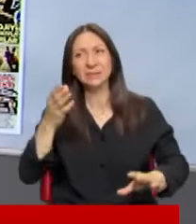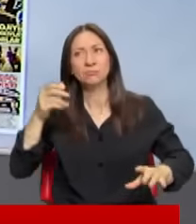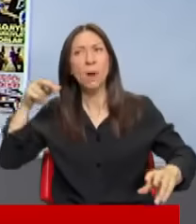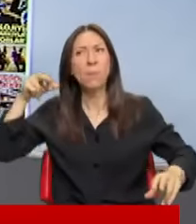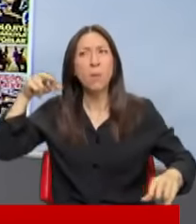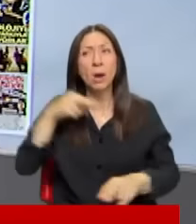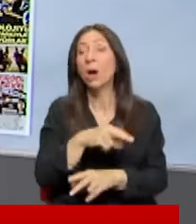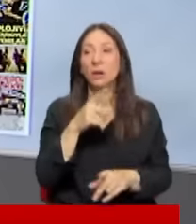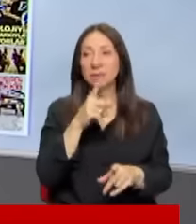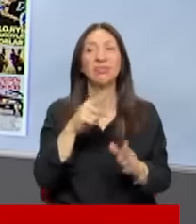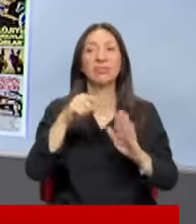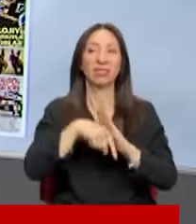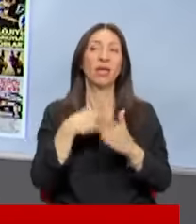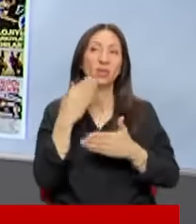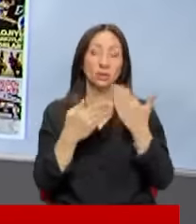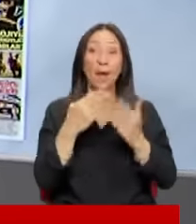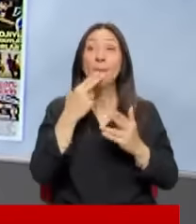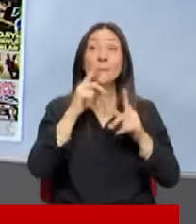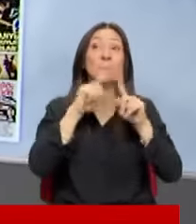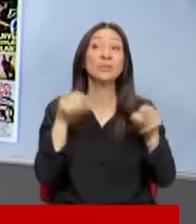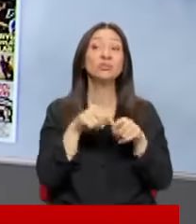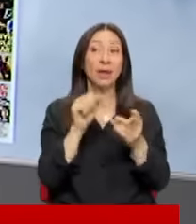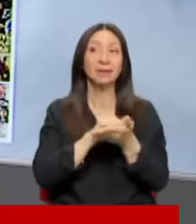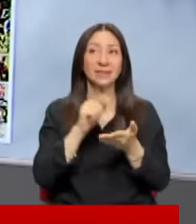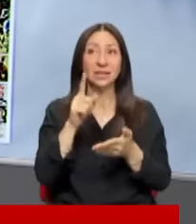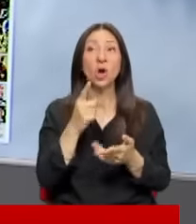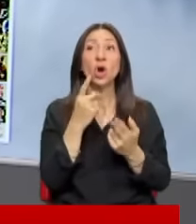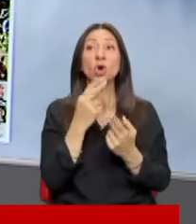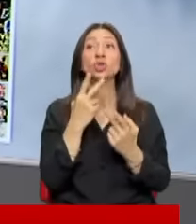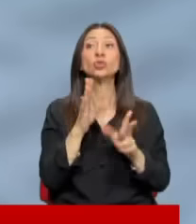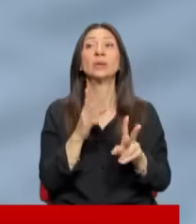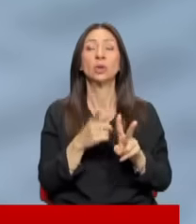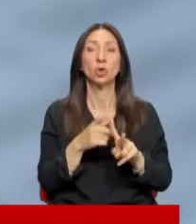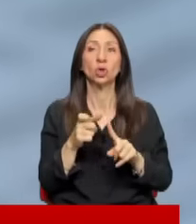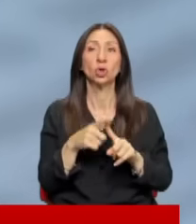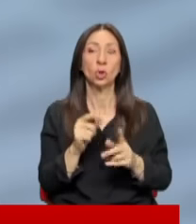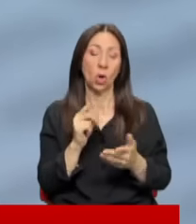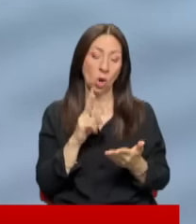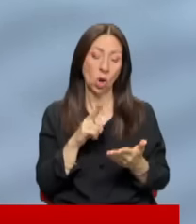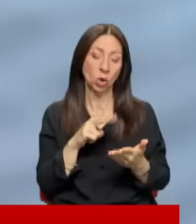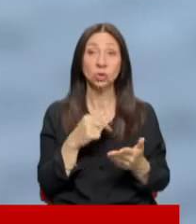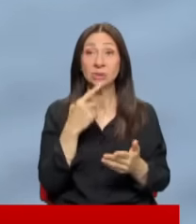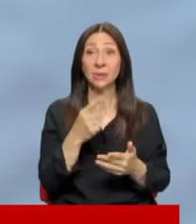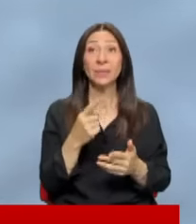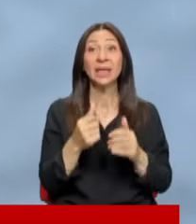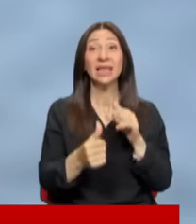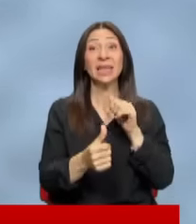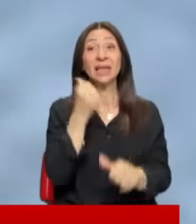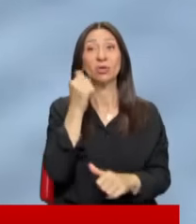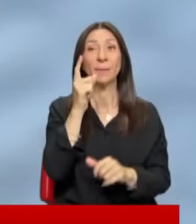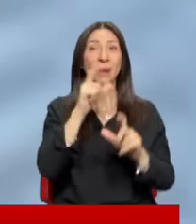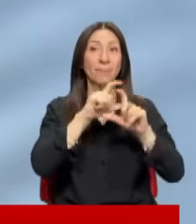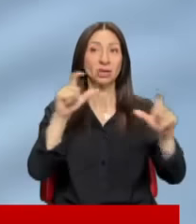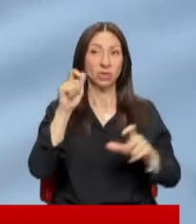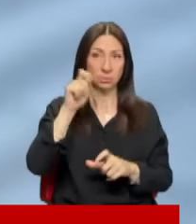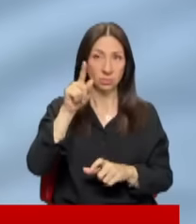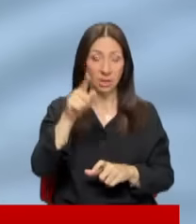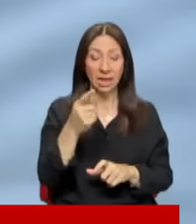bu detayı size aktaracağız. Pencere gazetesi konuşmadı notlardan okudu deyip geriye dönük bir manşet